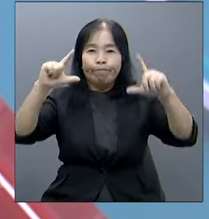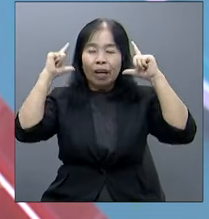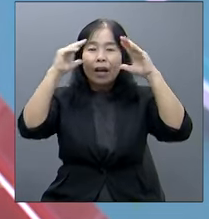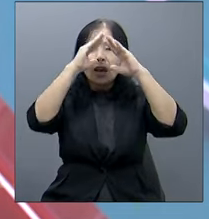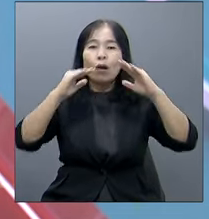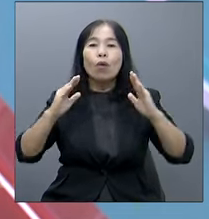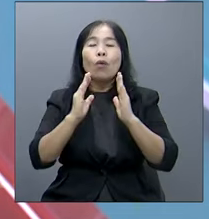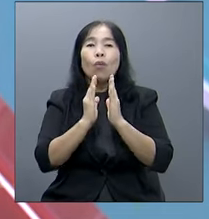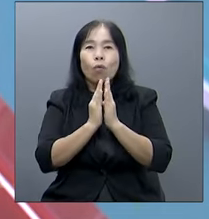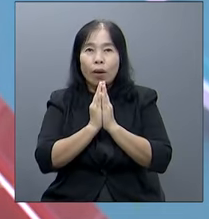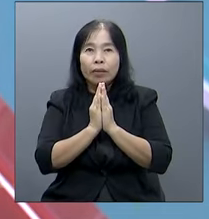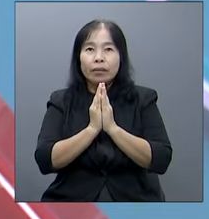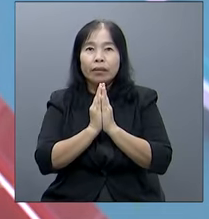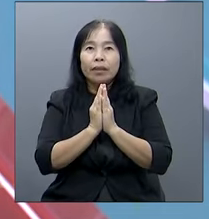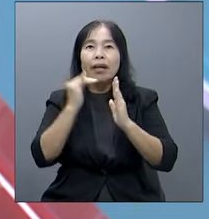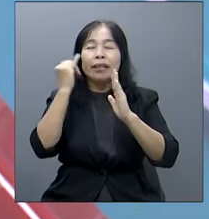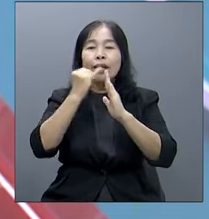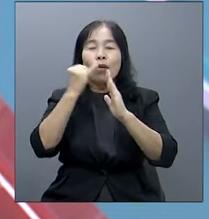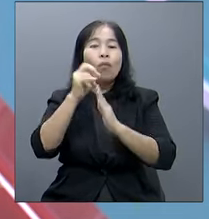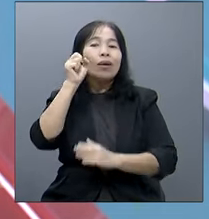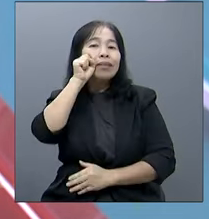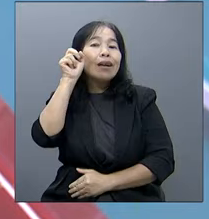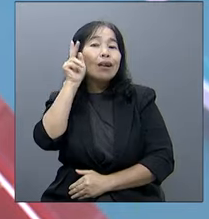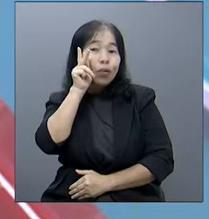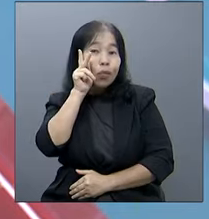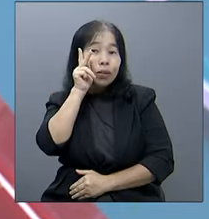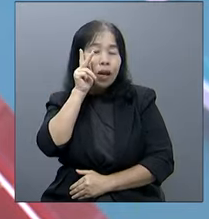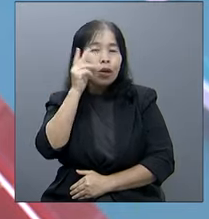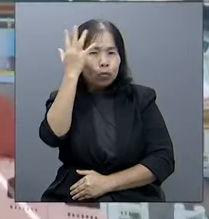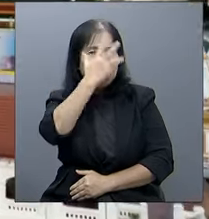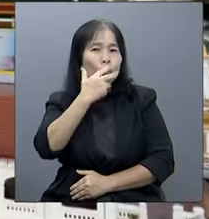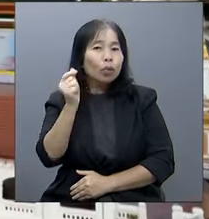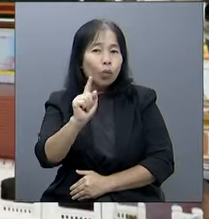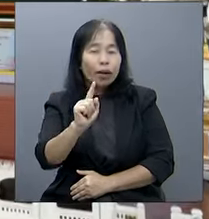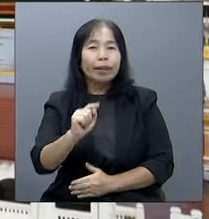เชิงชุมวราวิหารที่จบดสะกลัคอน ไปดควสวยงามกทนั่กหนอยครับ